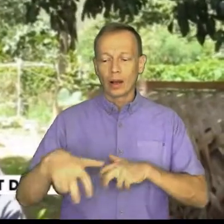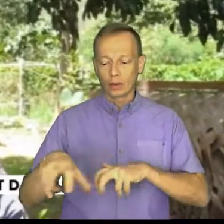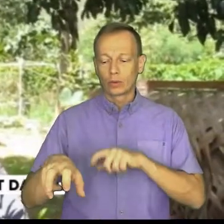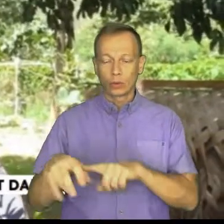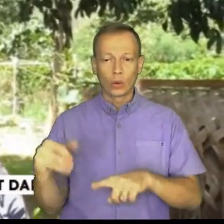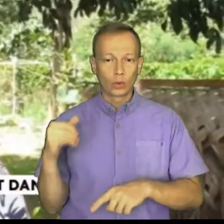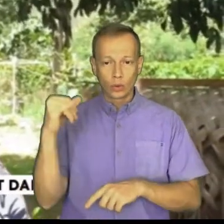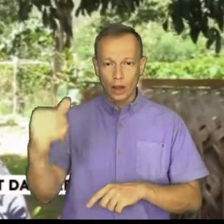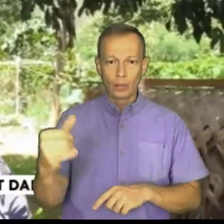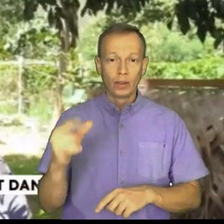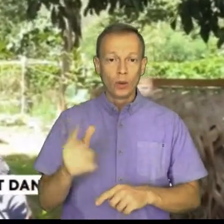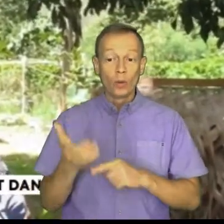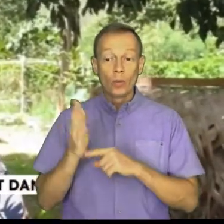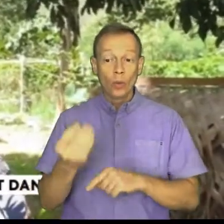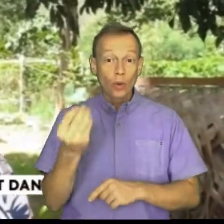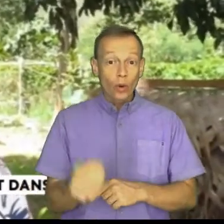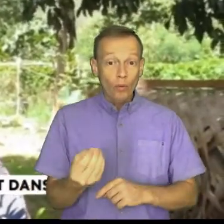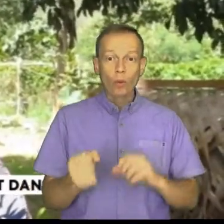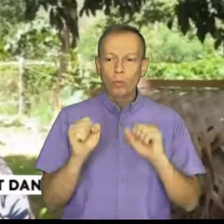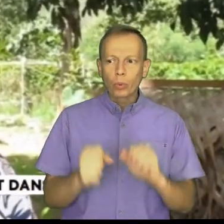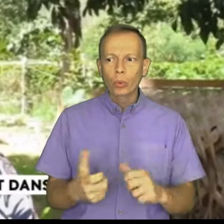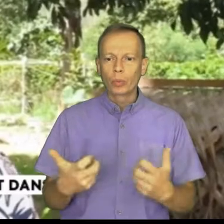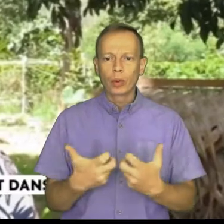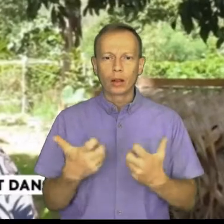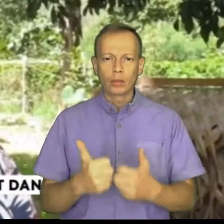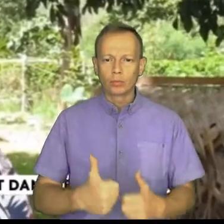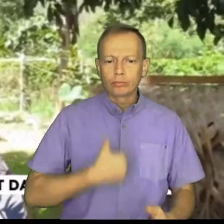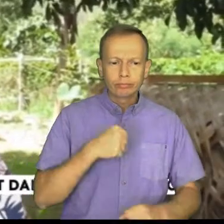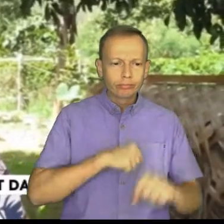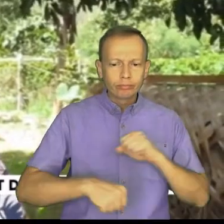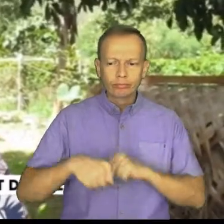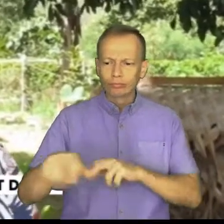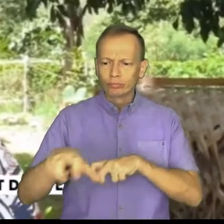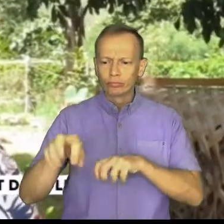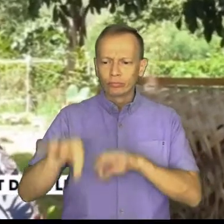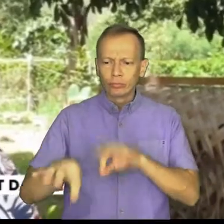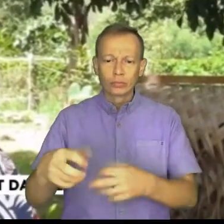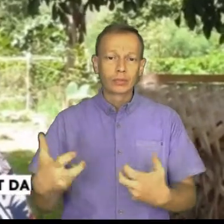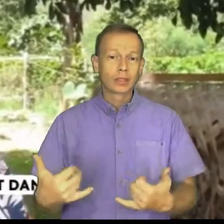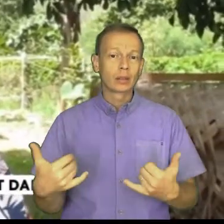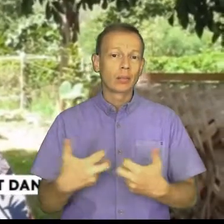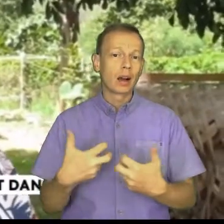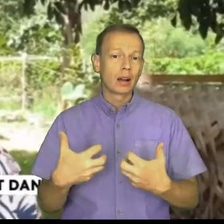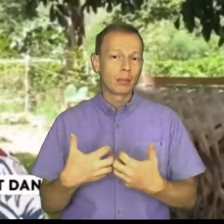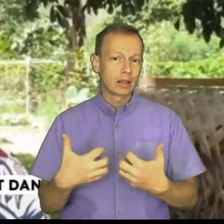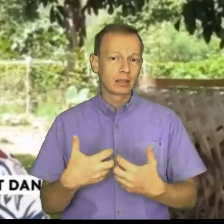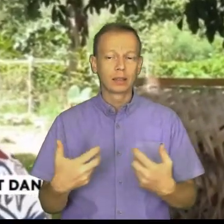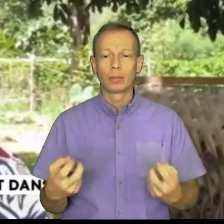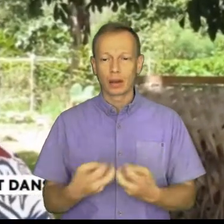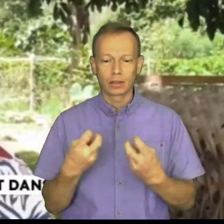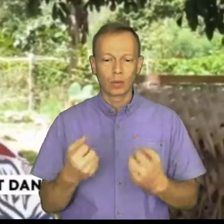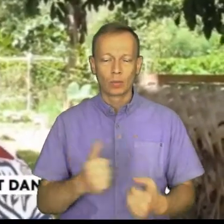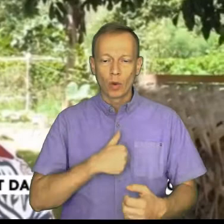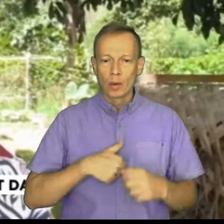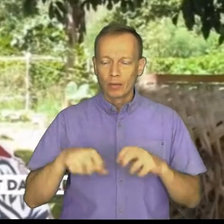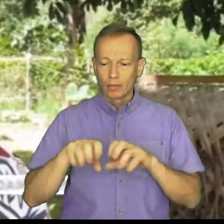l'agriculture durable. Montrer aux enfants qu'on peut, par ses propres moyens, surtout aux îles Marquises, produire